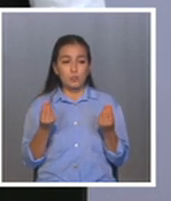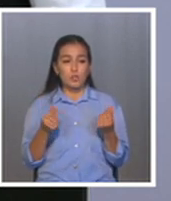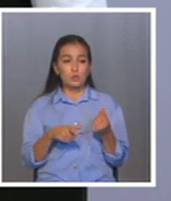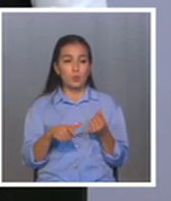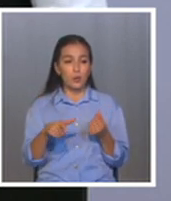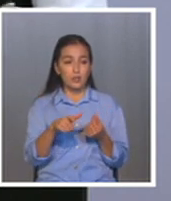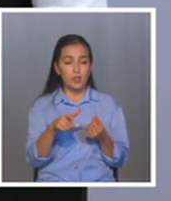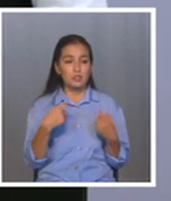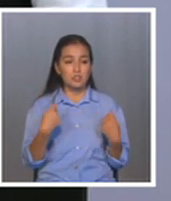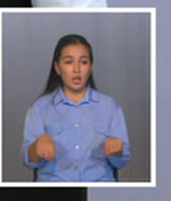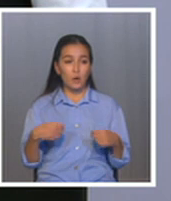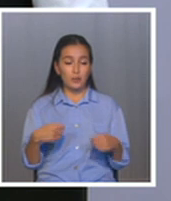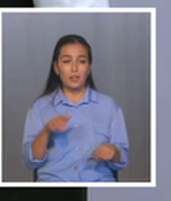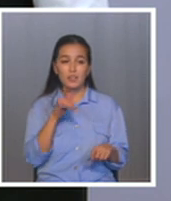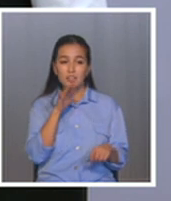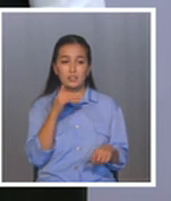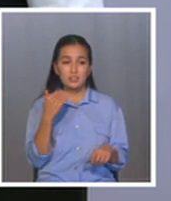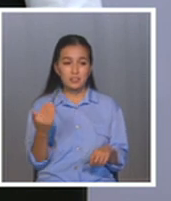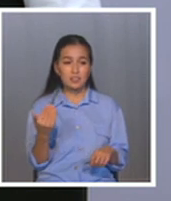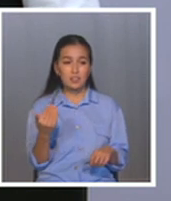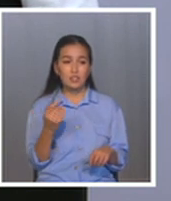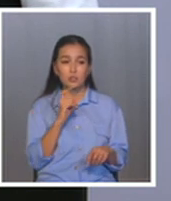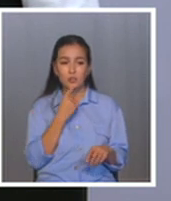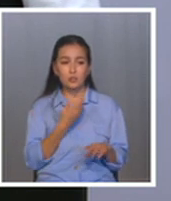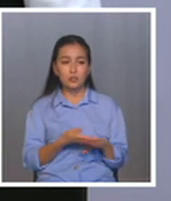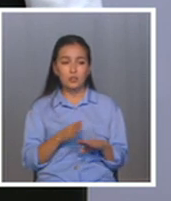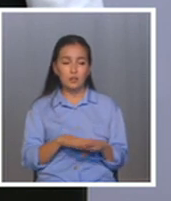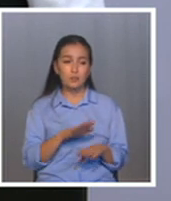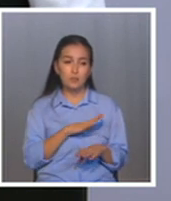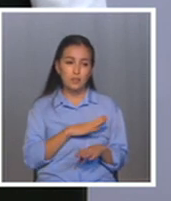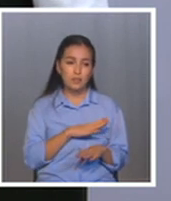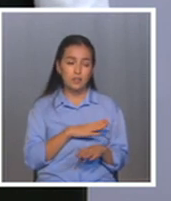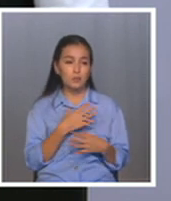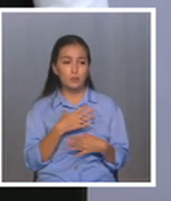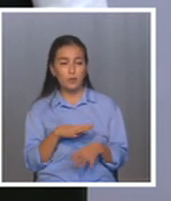сауда кездерінде қиындық болды ма?